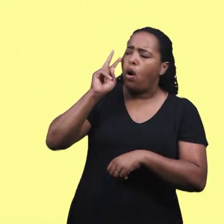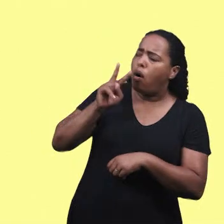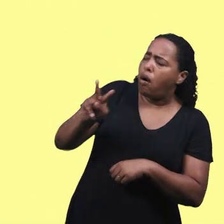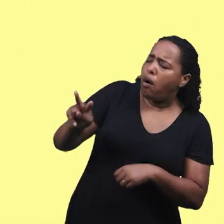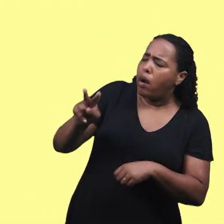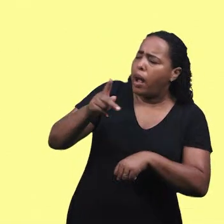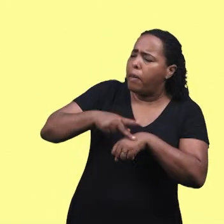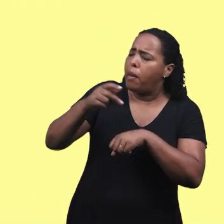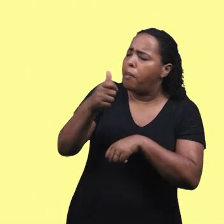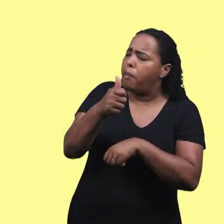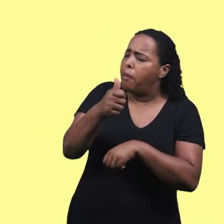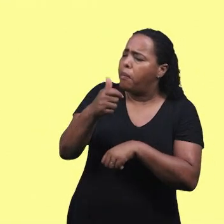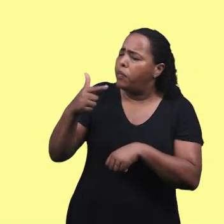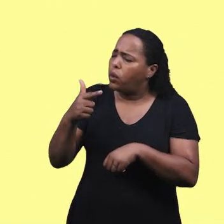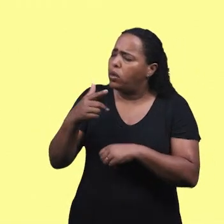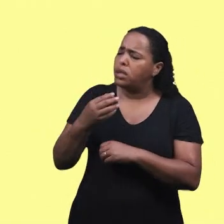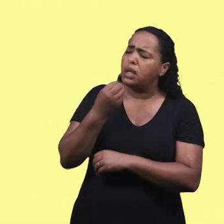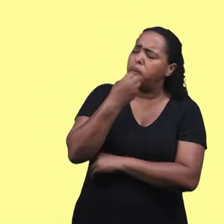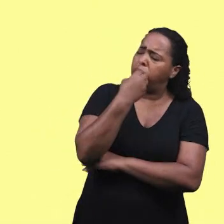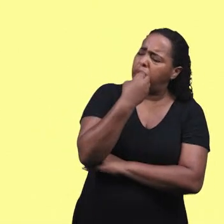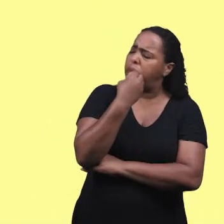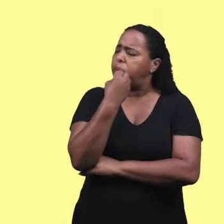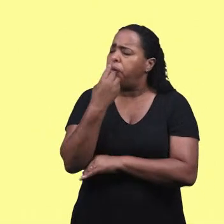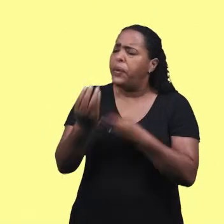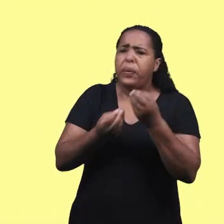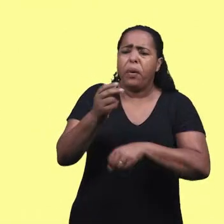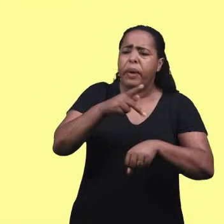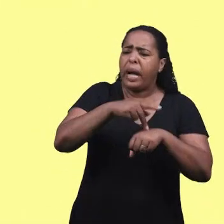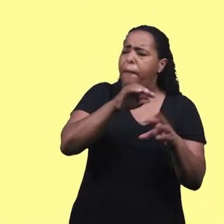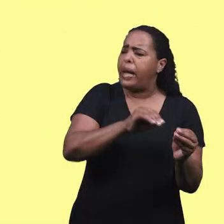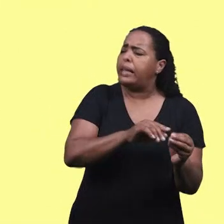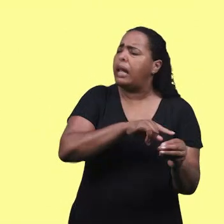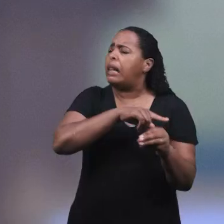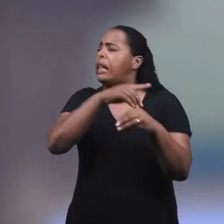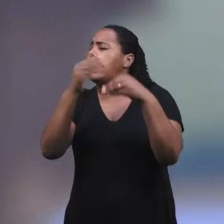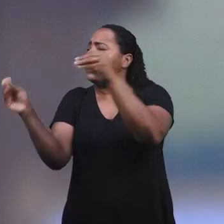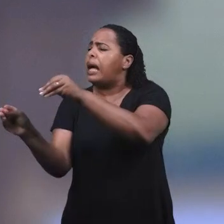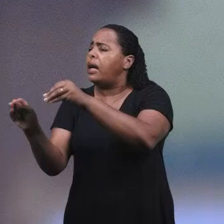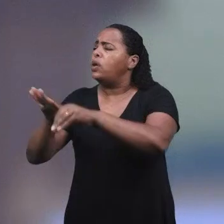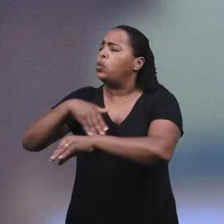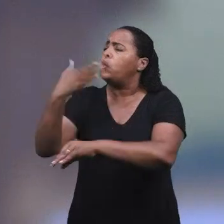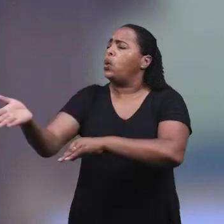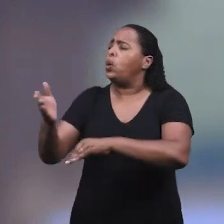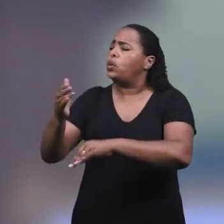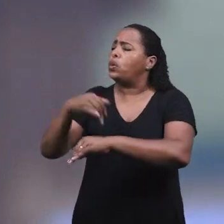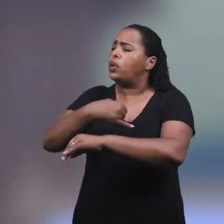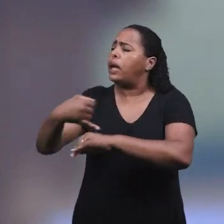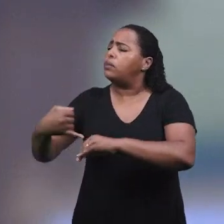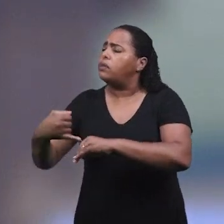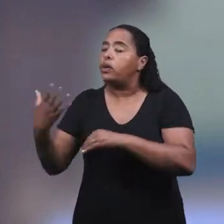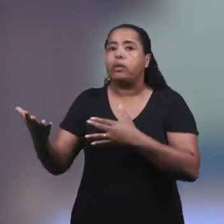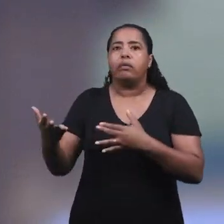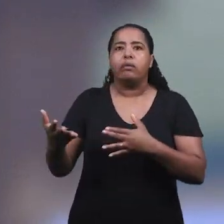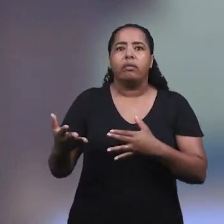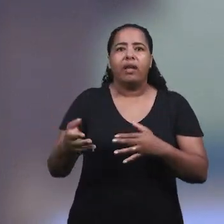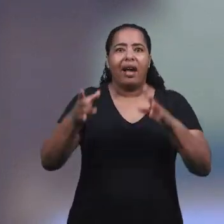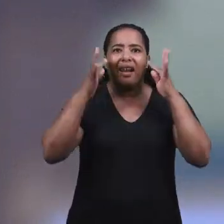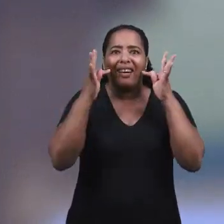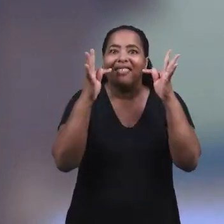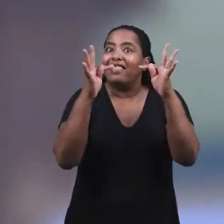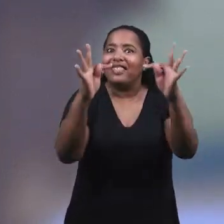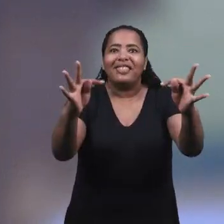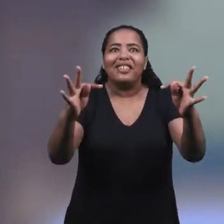pierres et poser la question, comment ces pierres sont arrivées là? Quelqu'un allait témoigner de l'opération de